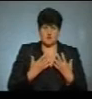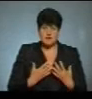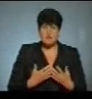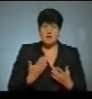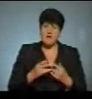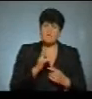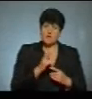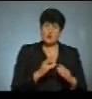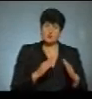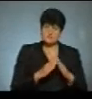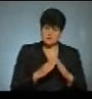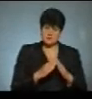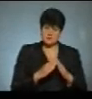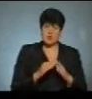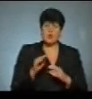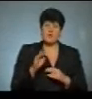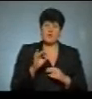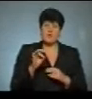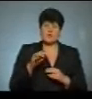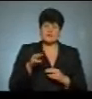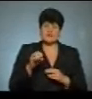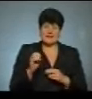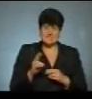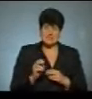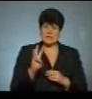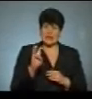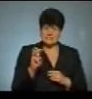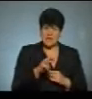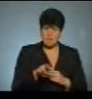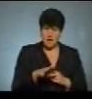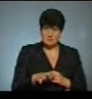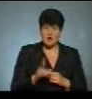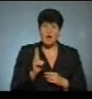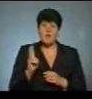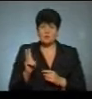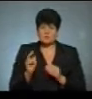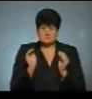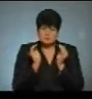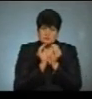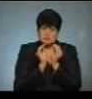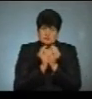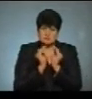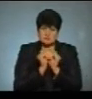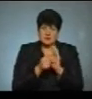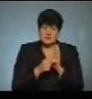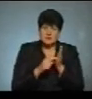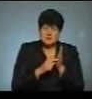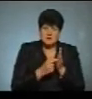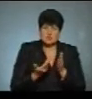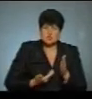дім як фортеця на, скажімо, 300 метрів, а в іншого – комуналка, де